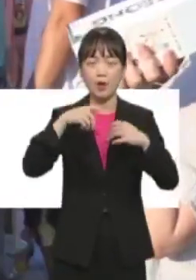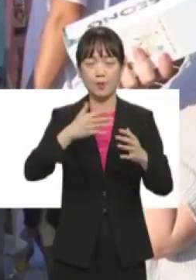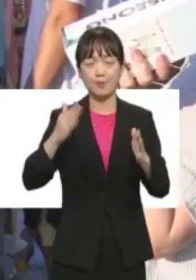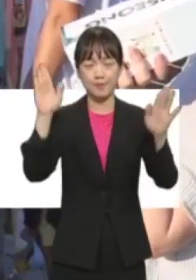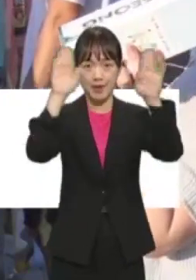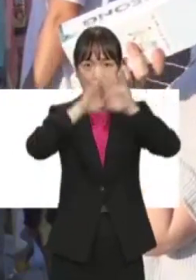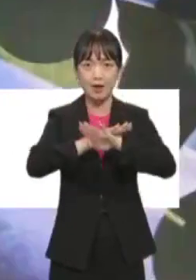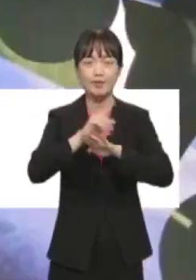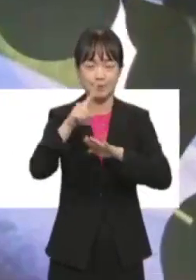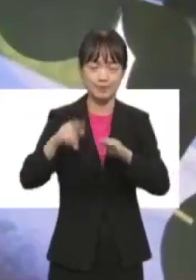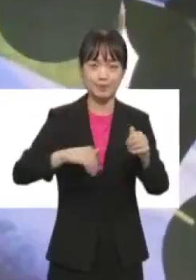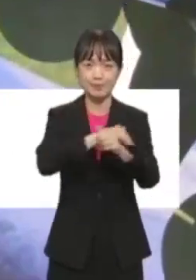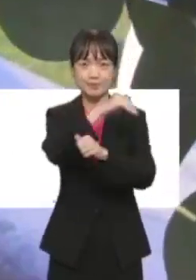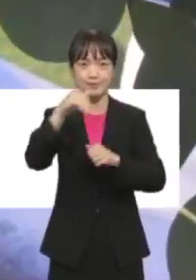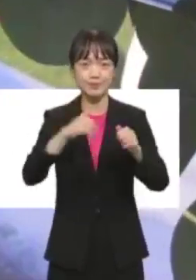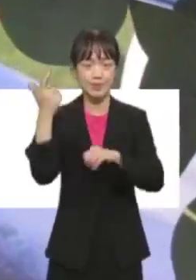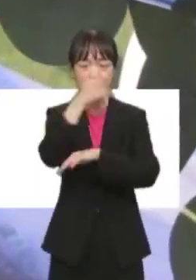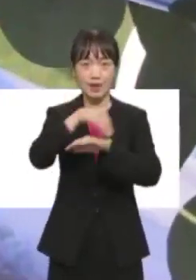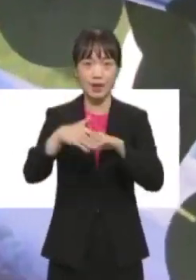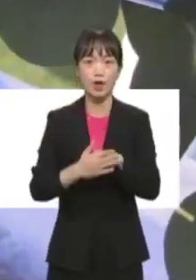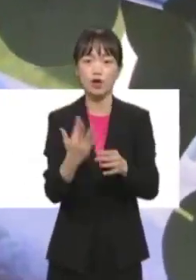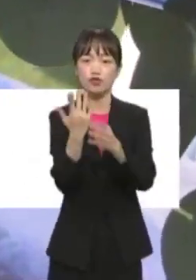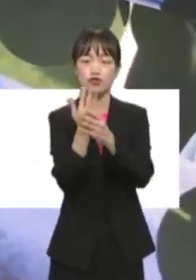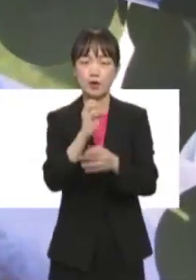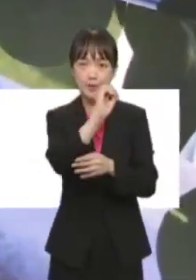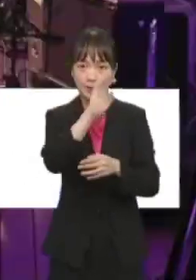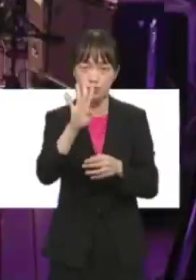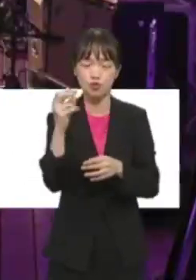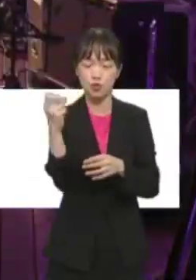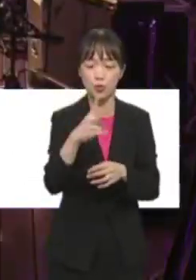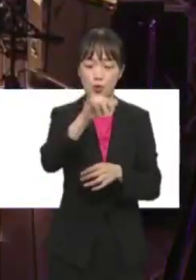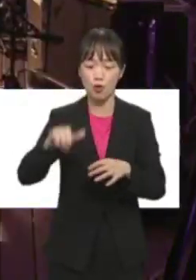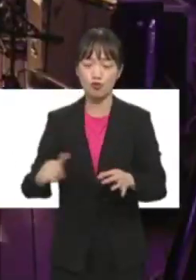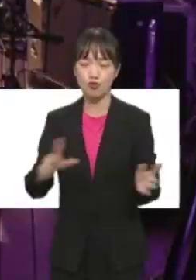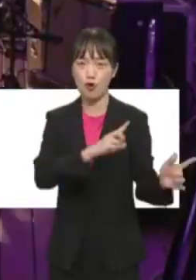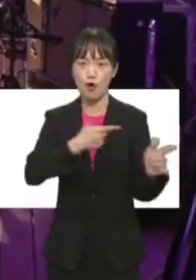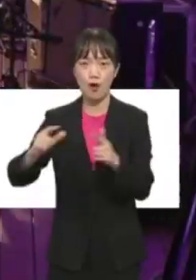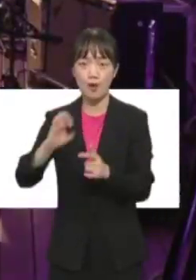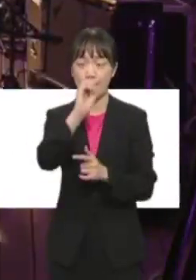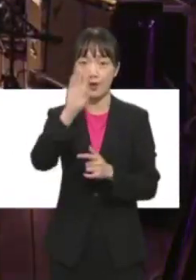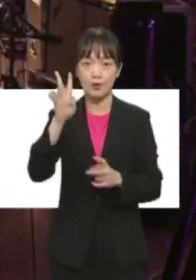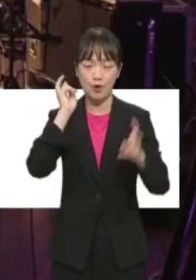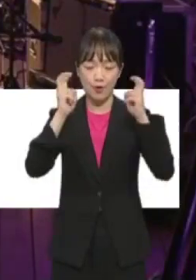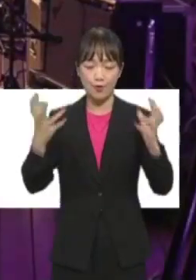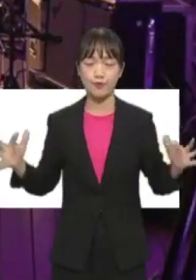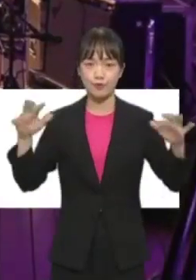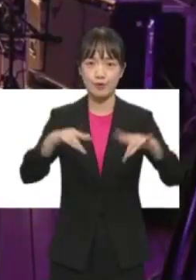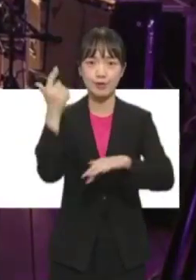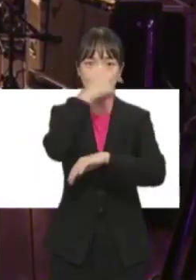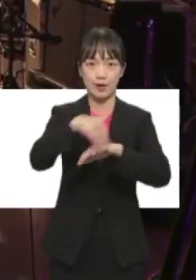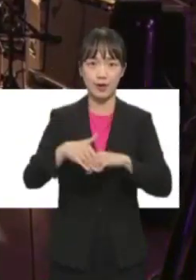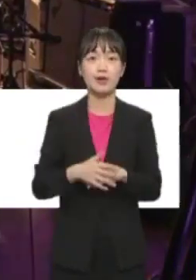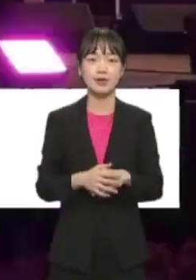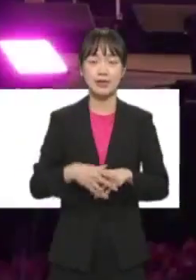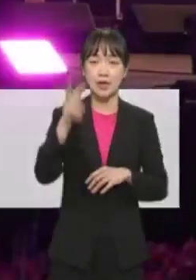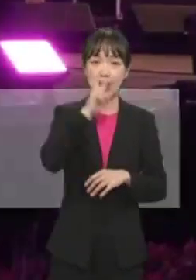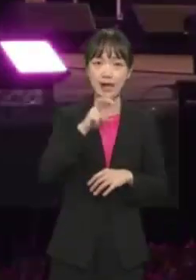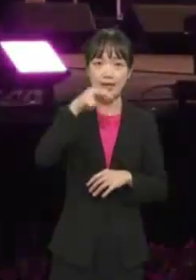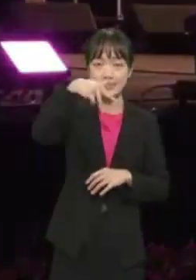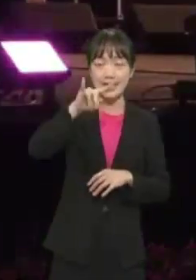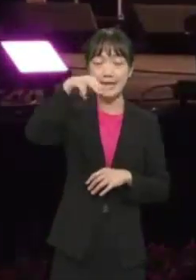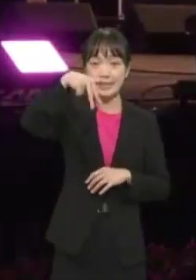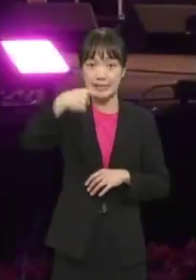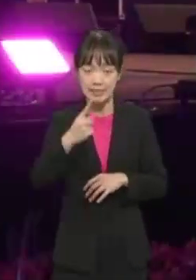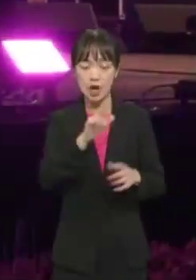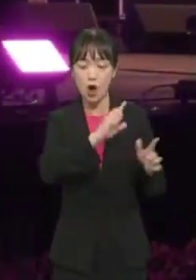지역특화상품인 유성 맥주를 필두로 전국의 다양한 수제 맥주 업체가 참가합니다 또 재즈보컬 말로와 윤석철 트리오